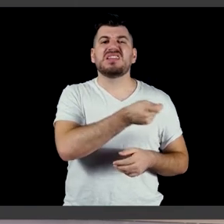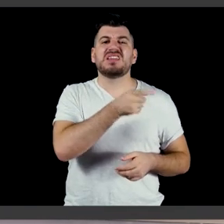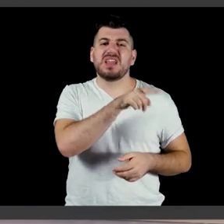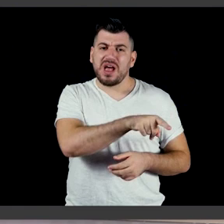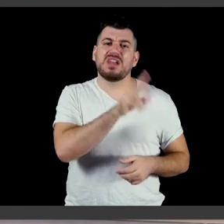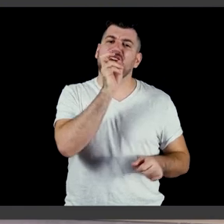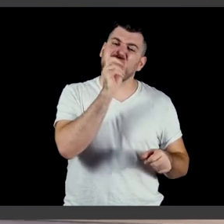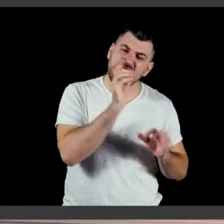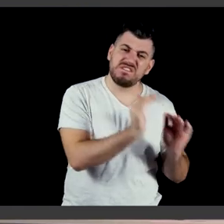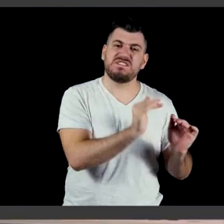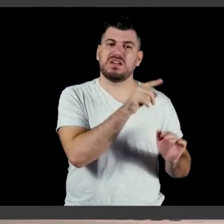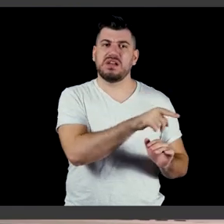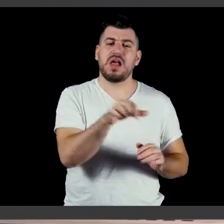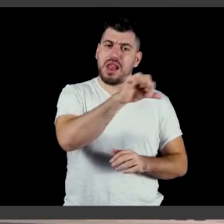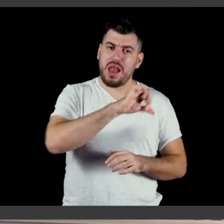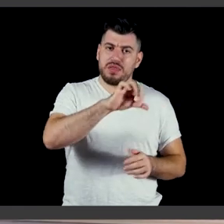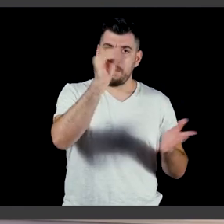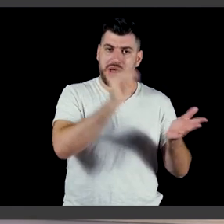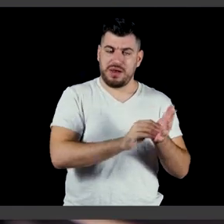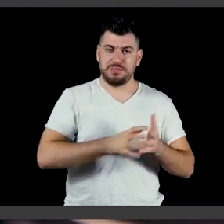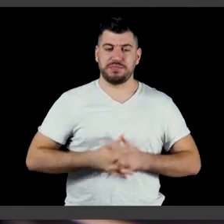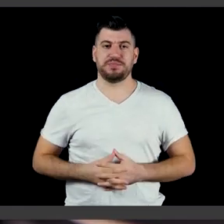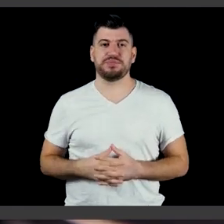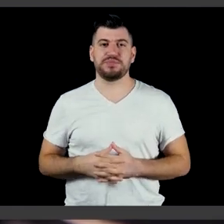δεν έχει στάν πολλά λάδι. Λίγο λαδάκι.